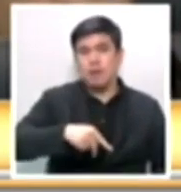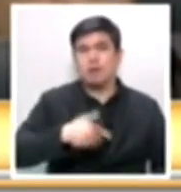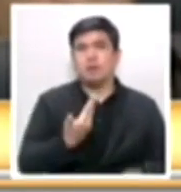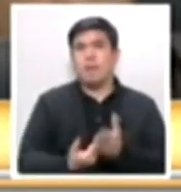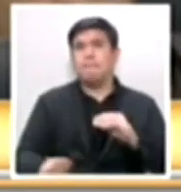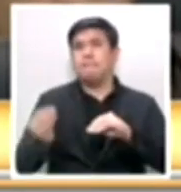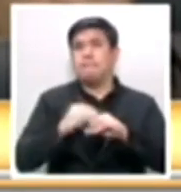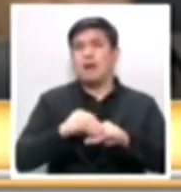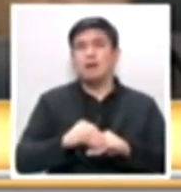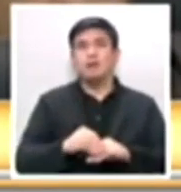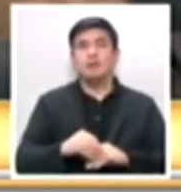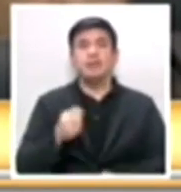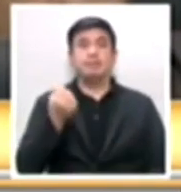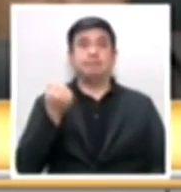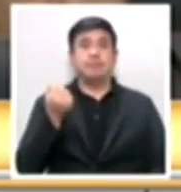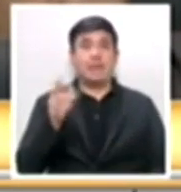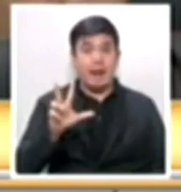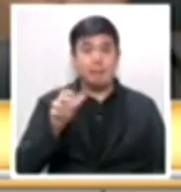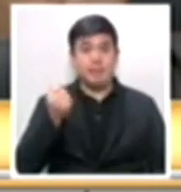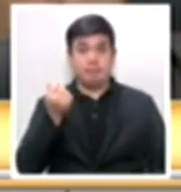เพิ่มขึ้น 13-15 เท่า